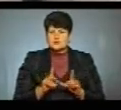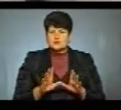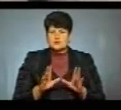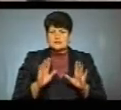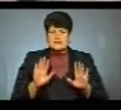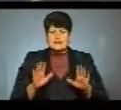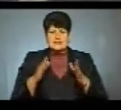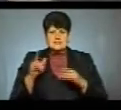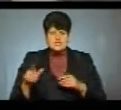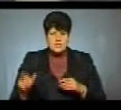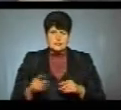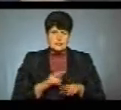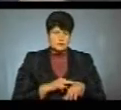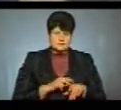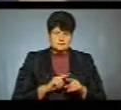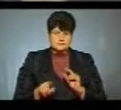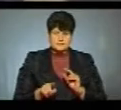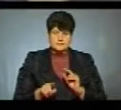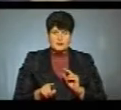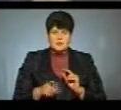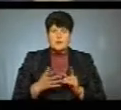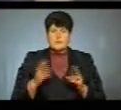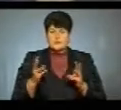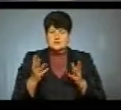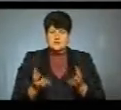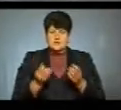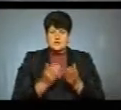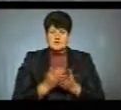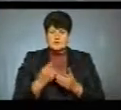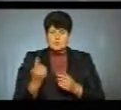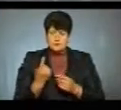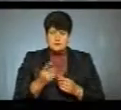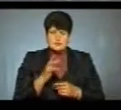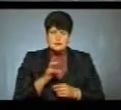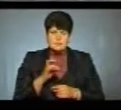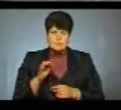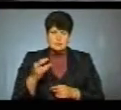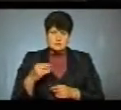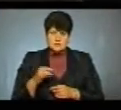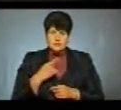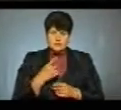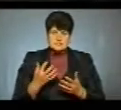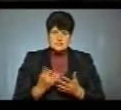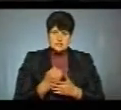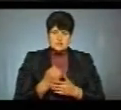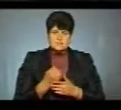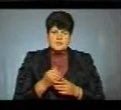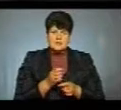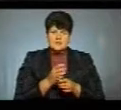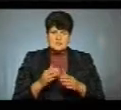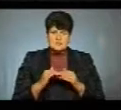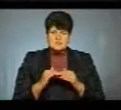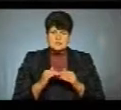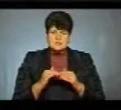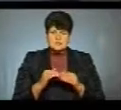що поліція. За словами піротехніка пожежно-рятувальної служби області Назарія Богдана, знайшли артилерійські снаряди